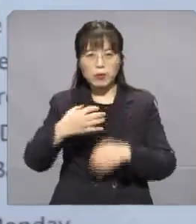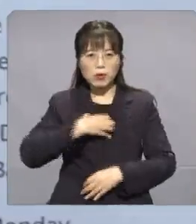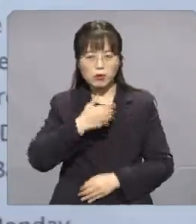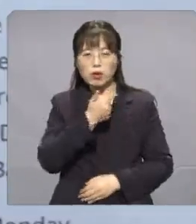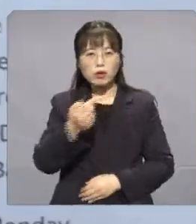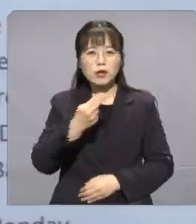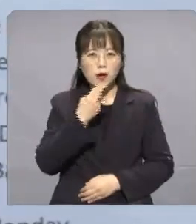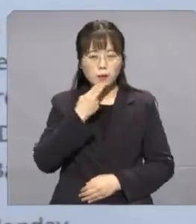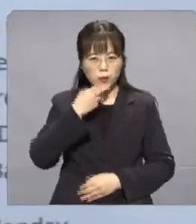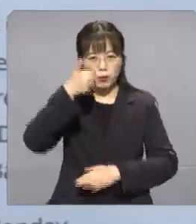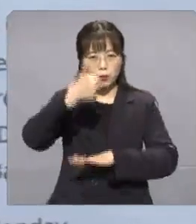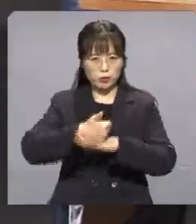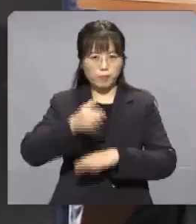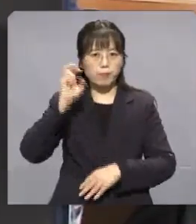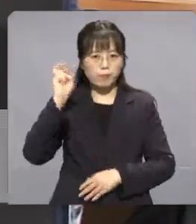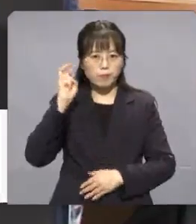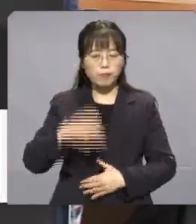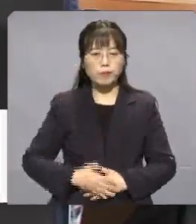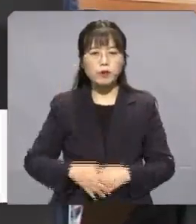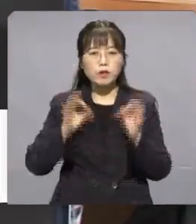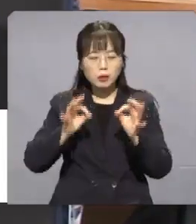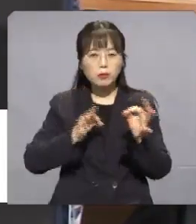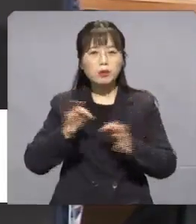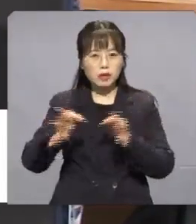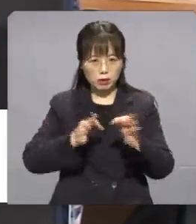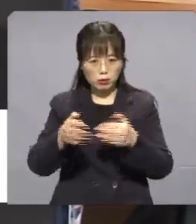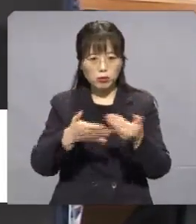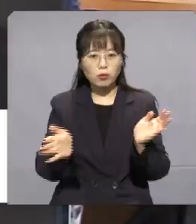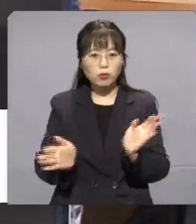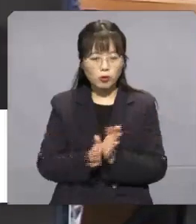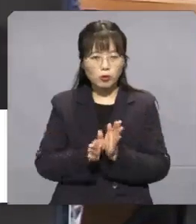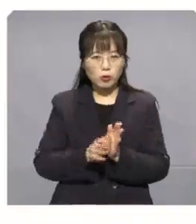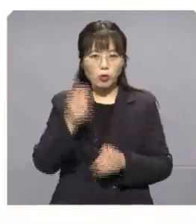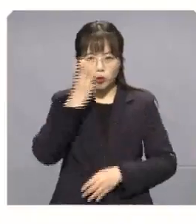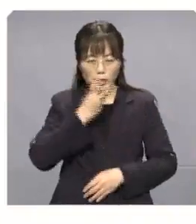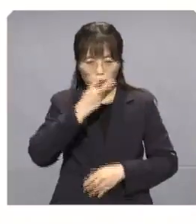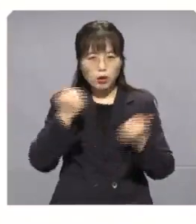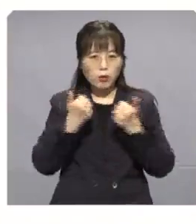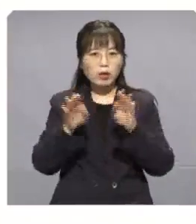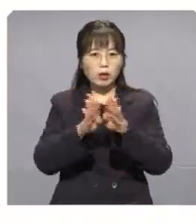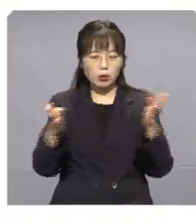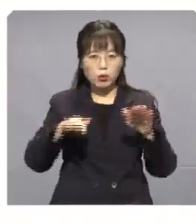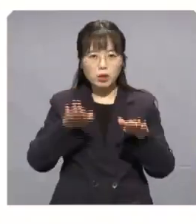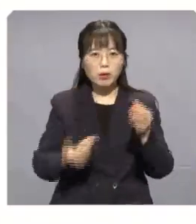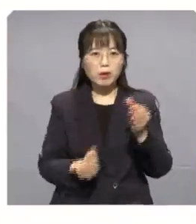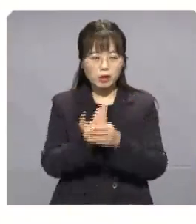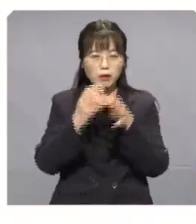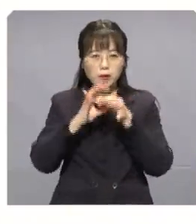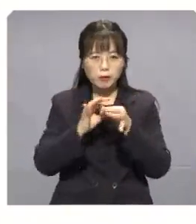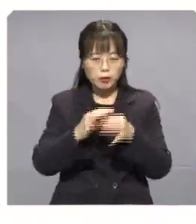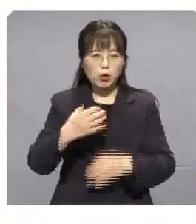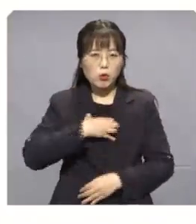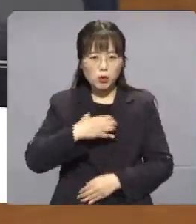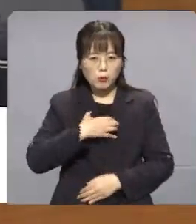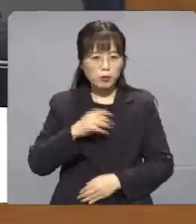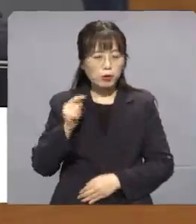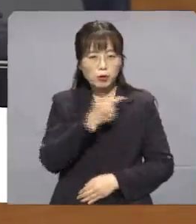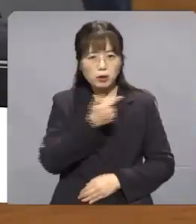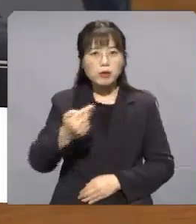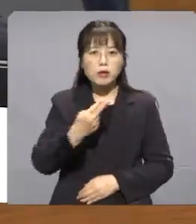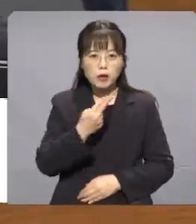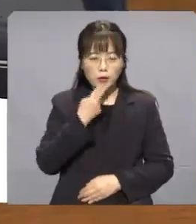않다고 결론을 올린 겁니다 금융당국도 시장 현황 점검 회의를 열고 이번 사태와 관련해 위험도가 크지